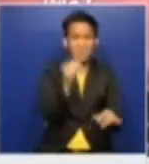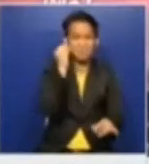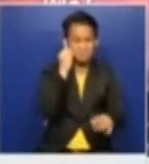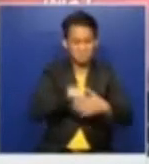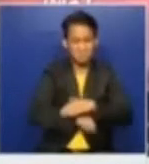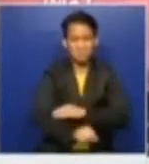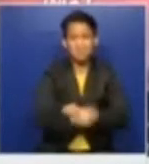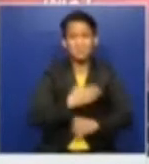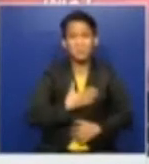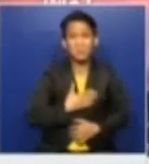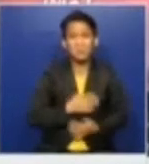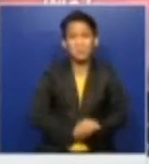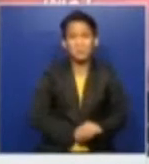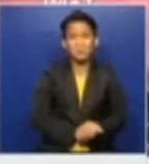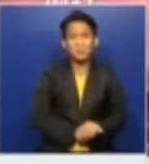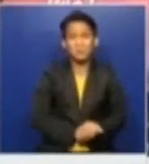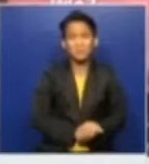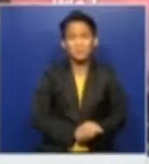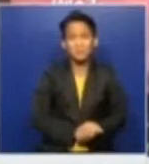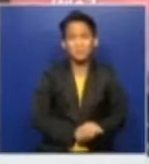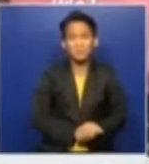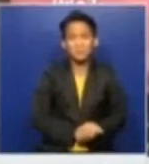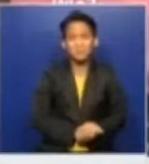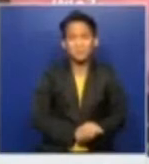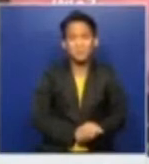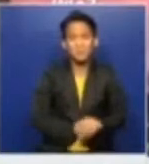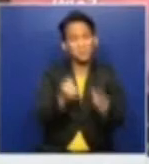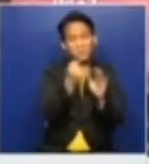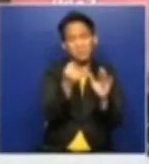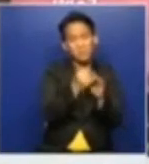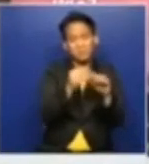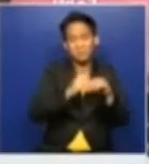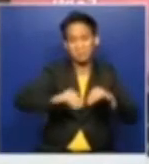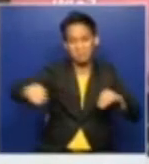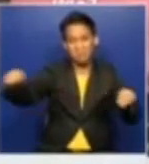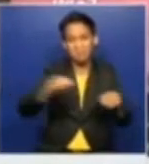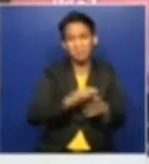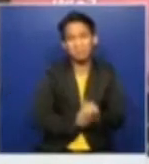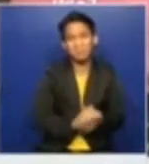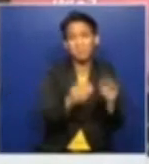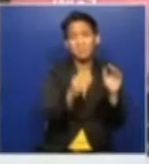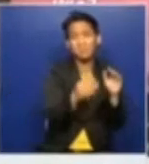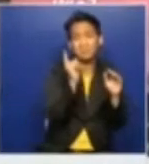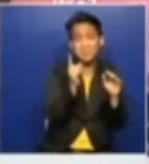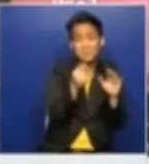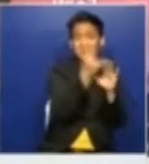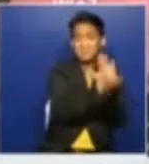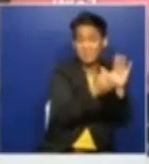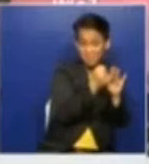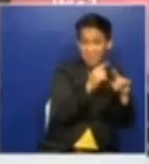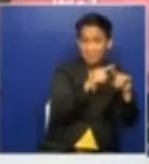ยู่ที่นี่อยู่ตั้งไกลอยู่ตั้งคนละจังหวัดคนละภาคเลยแต่ติดว่าต้องอยู่ครบ4